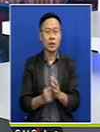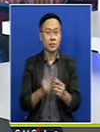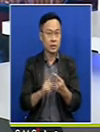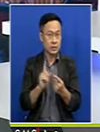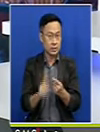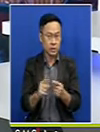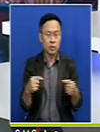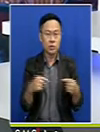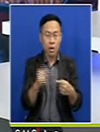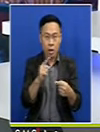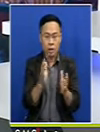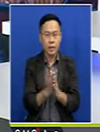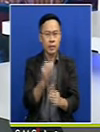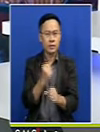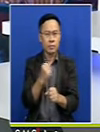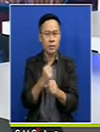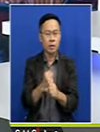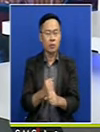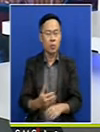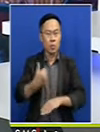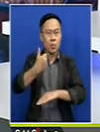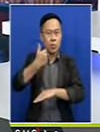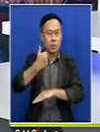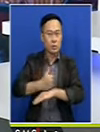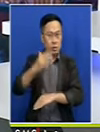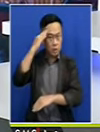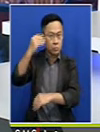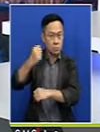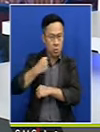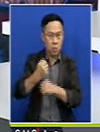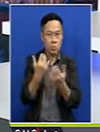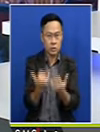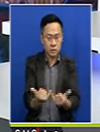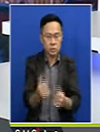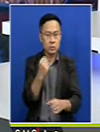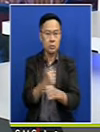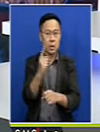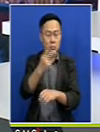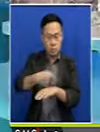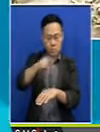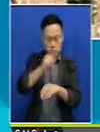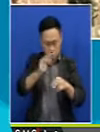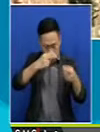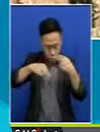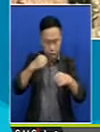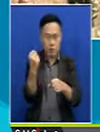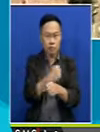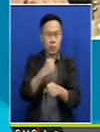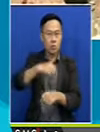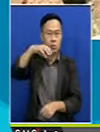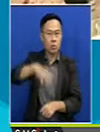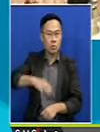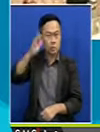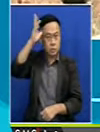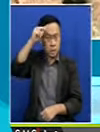เริ่มต้นวันนี้ครับไปดูภารกิจของพลเอกธีรชัยนาควณิชผู้บัญชาการทหารบกก่อนครับเป็นประธานตรวจการฝึกของกรมทหารม้